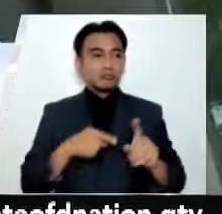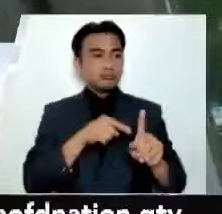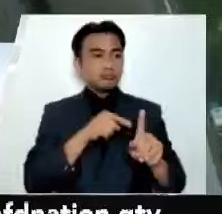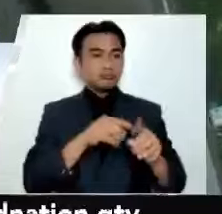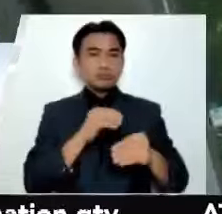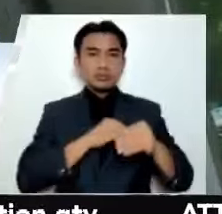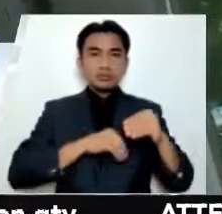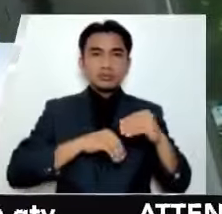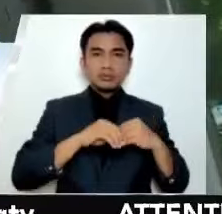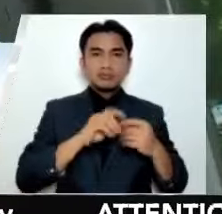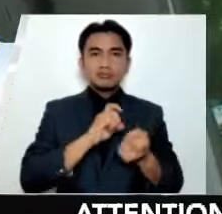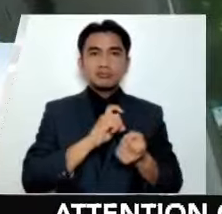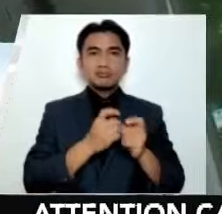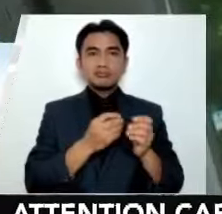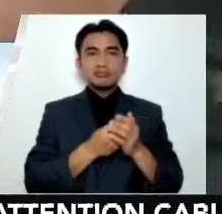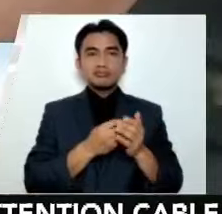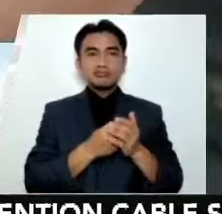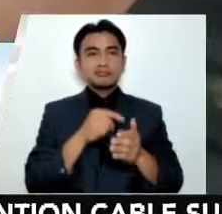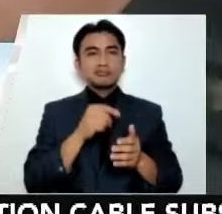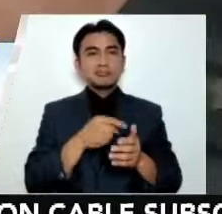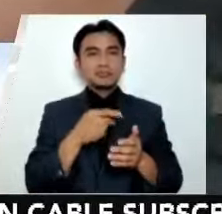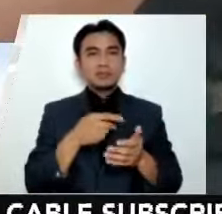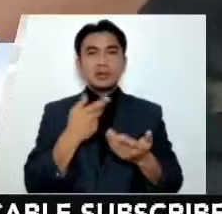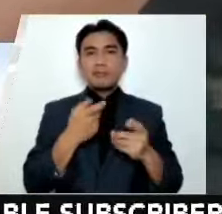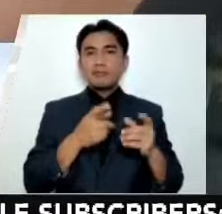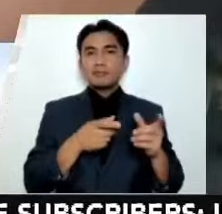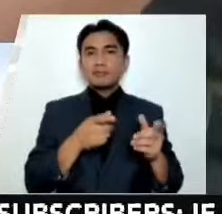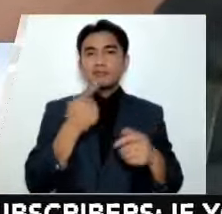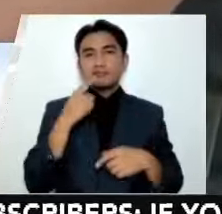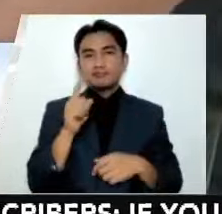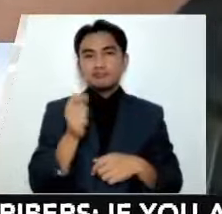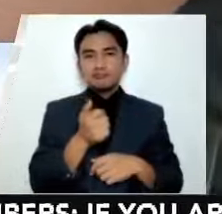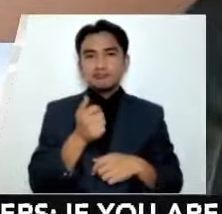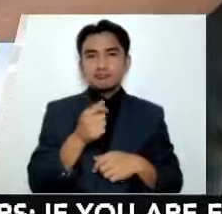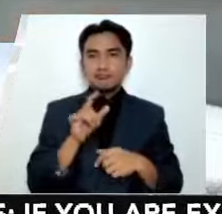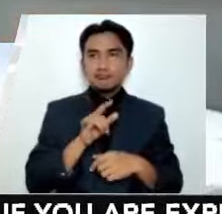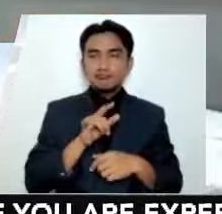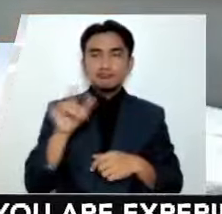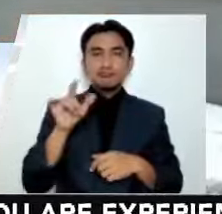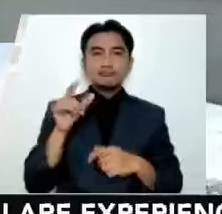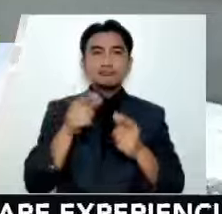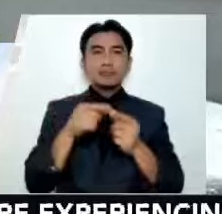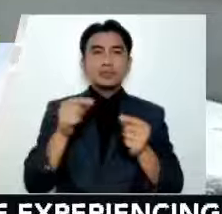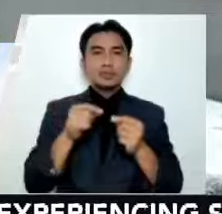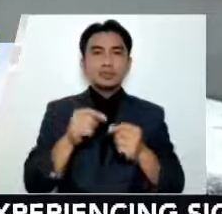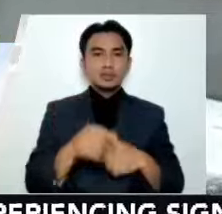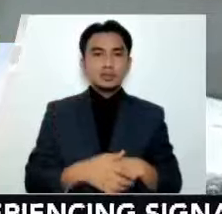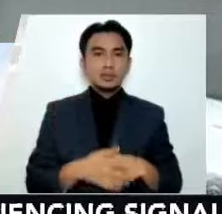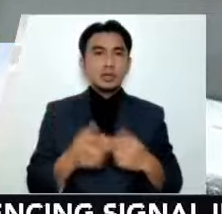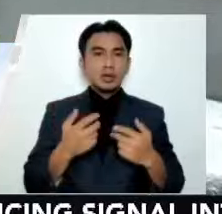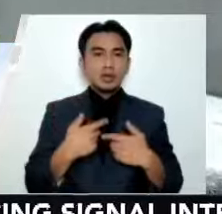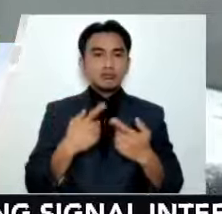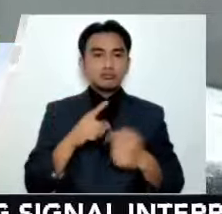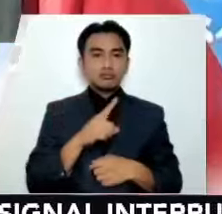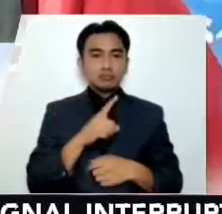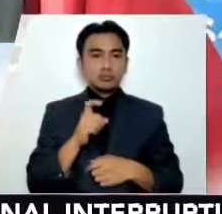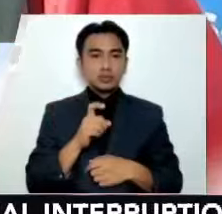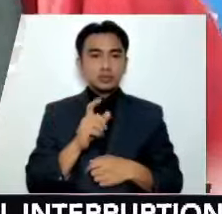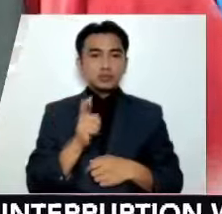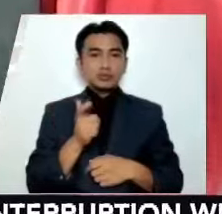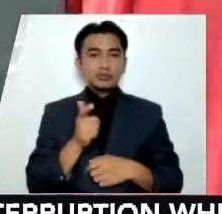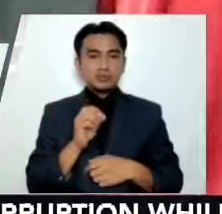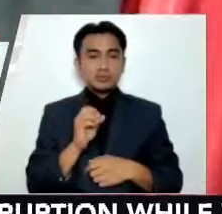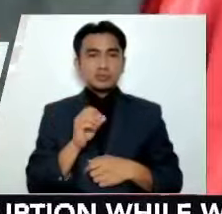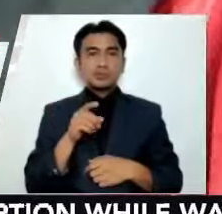gastos ng kapatid na pupuntang Japan. Ang kanyang 10,000 piso na ipalit lang ng $170. Kung mas